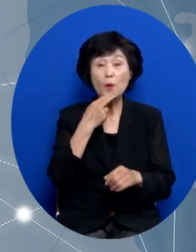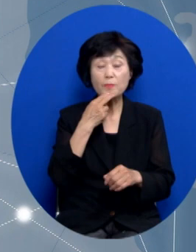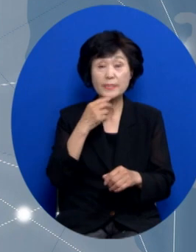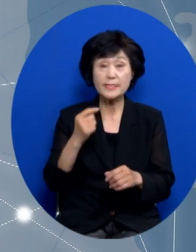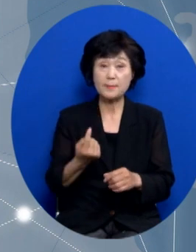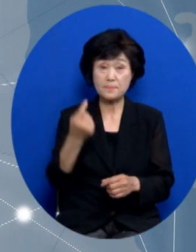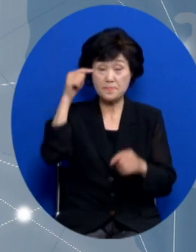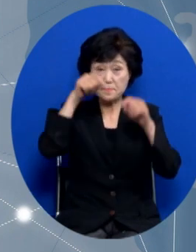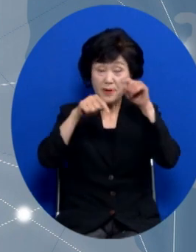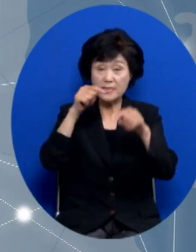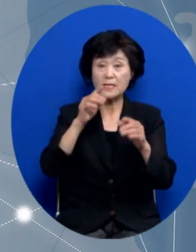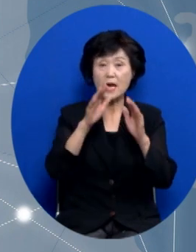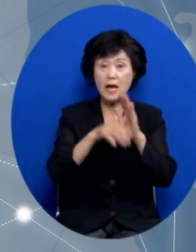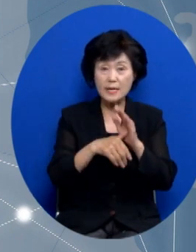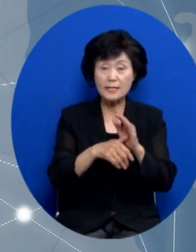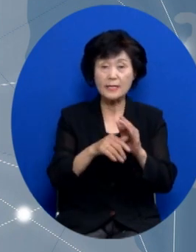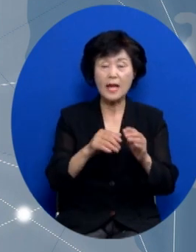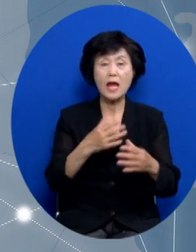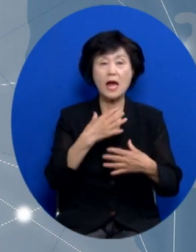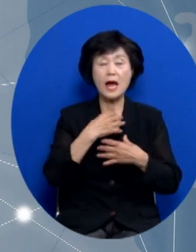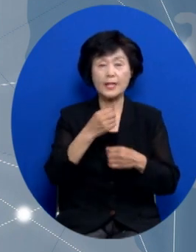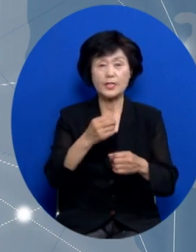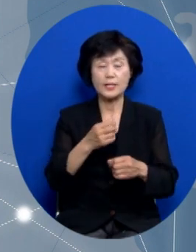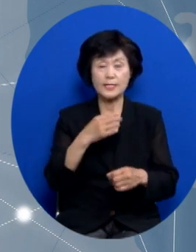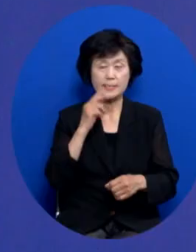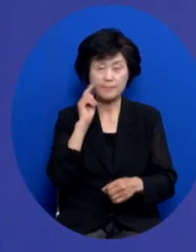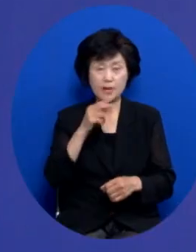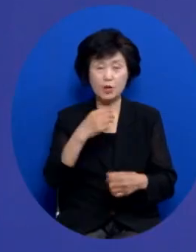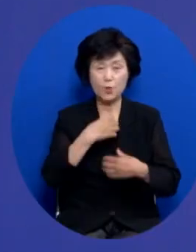국제해운의 안전을 심각하게 위협한다고 비판했습니다.